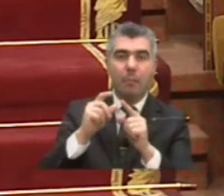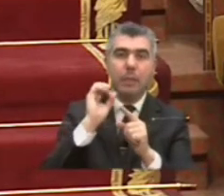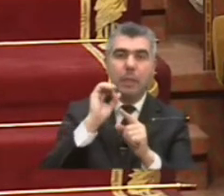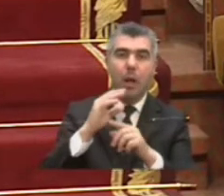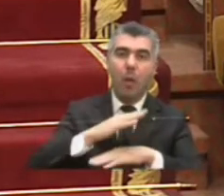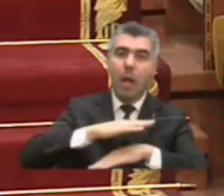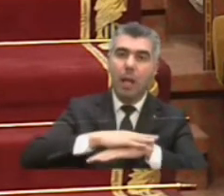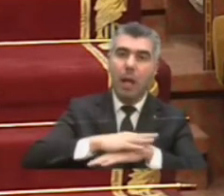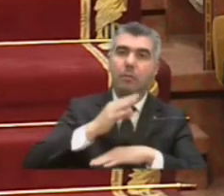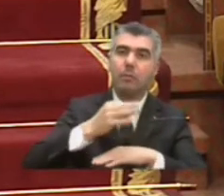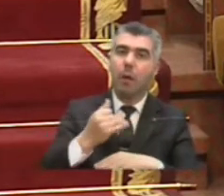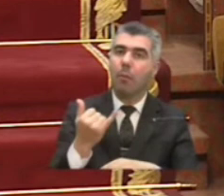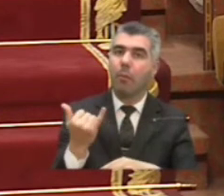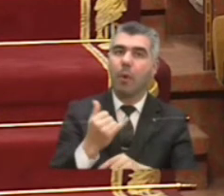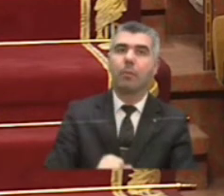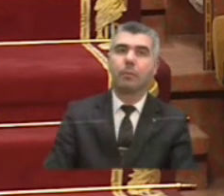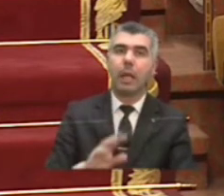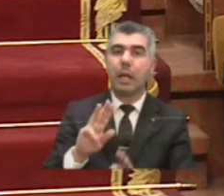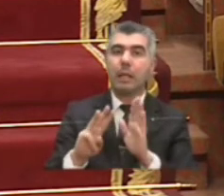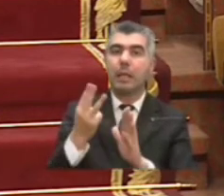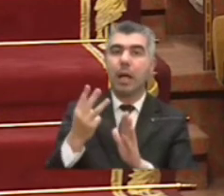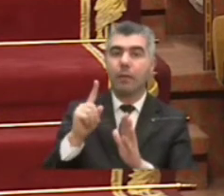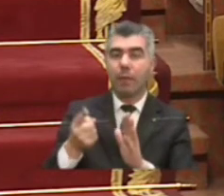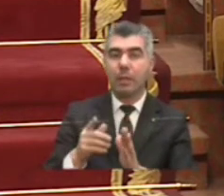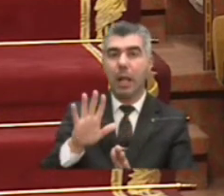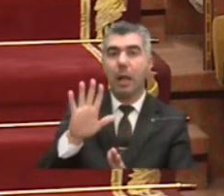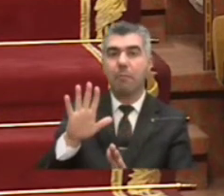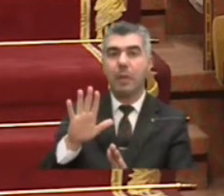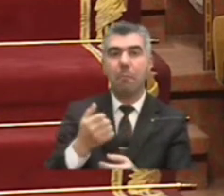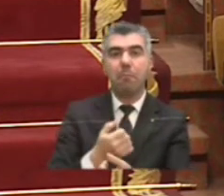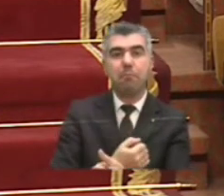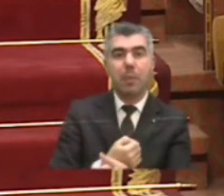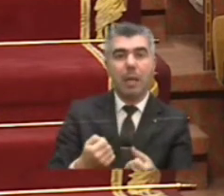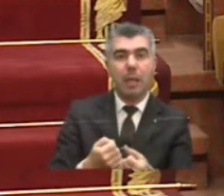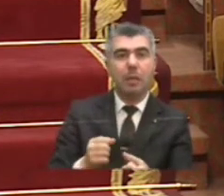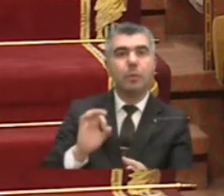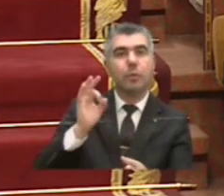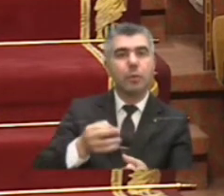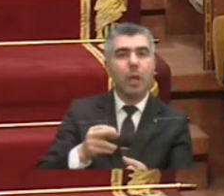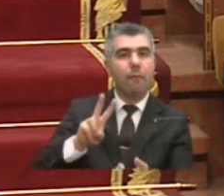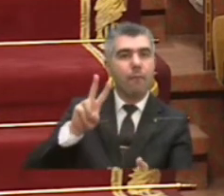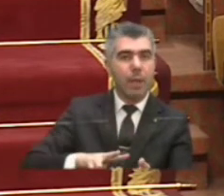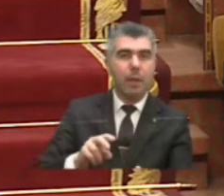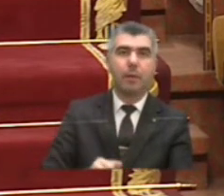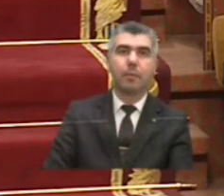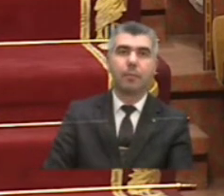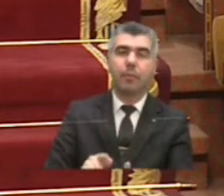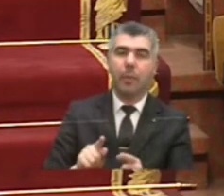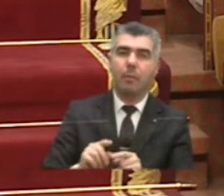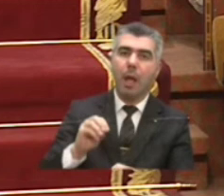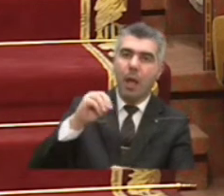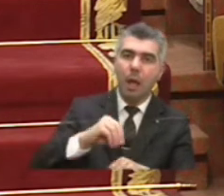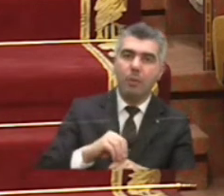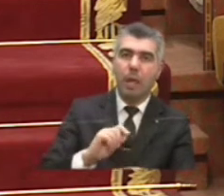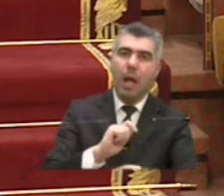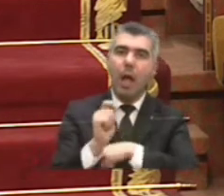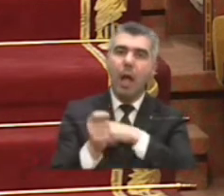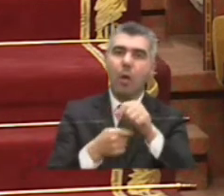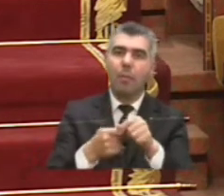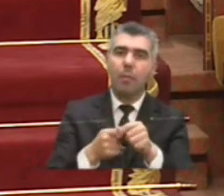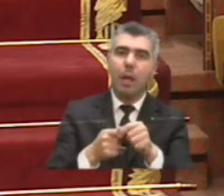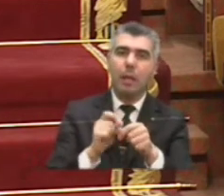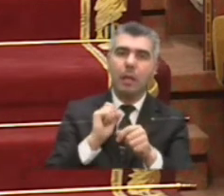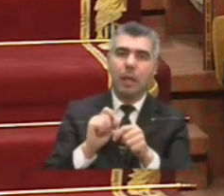نبخسوها. ملي قالت لكم 13.5% ديال البطاله راه هي 13.5. ما نبقاوش نقولوا لا العالم القروي ما نحسبوش.